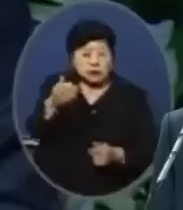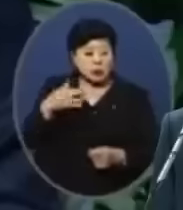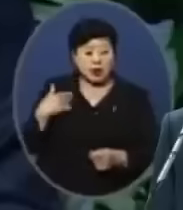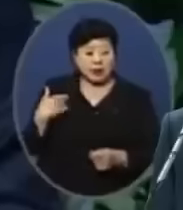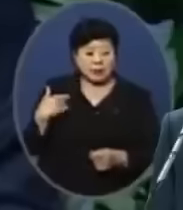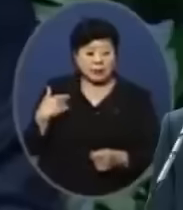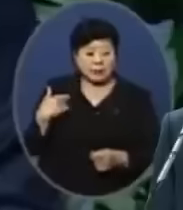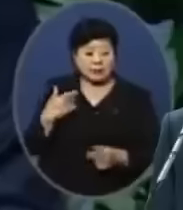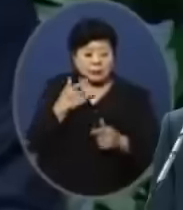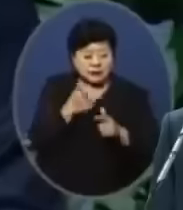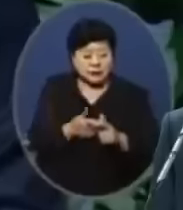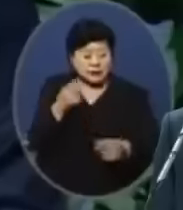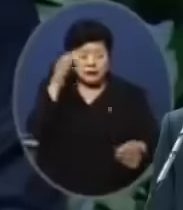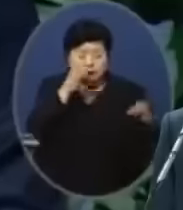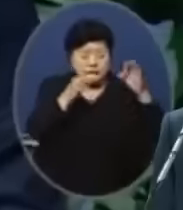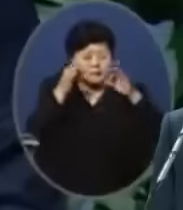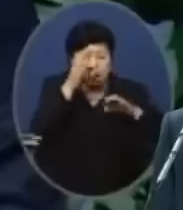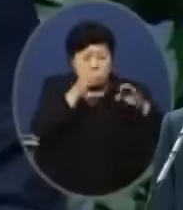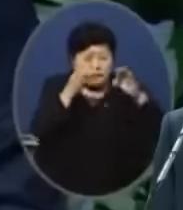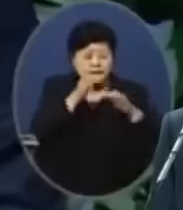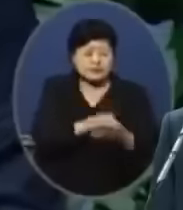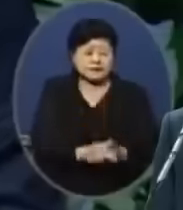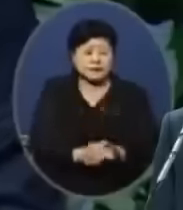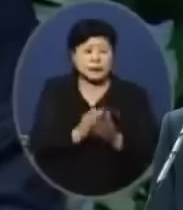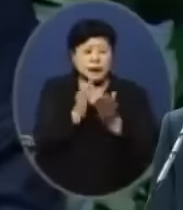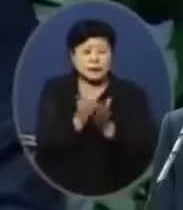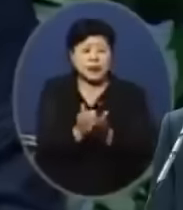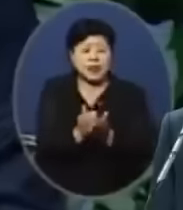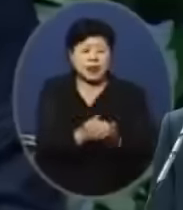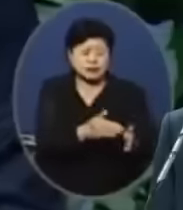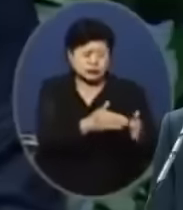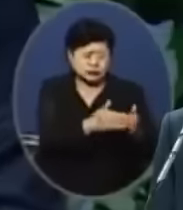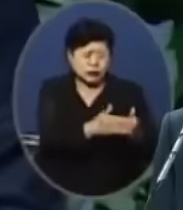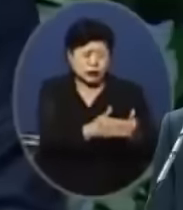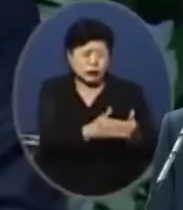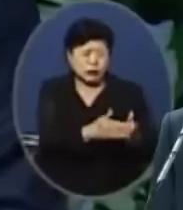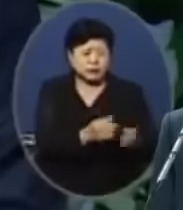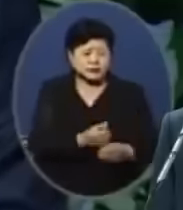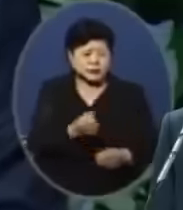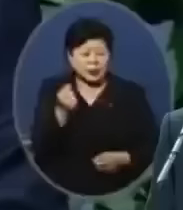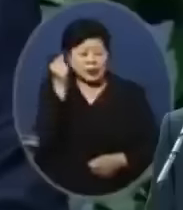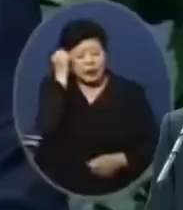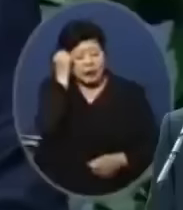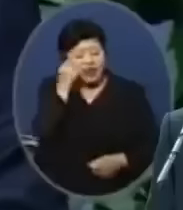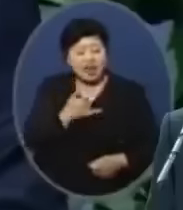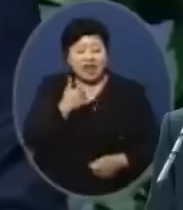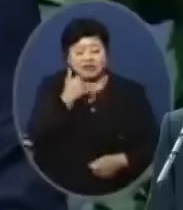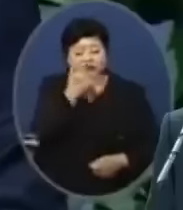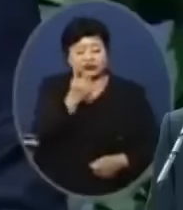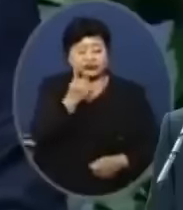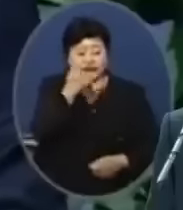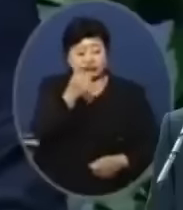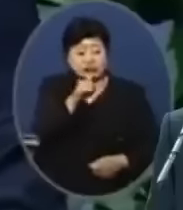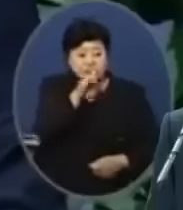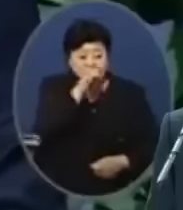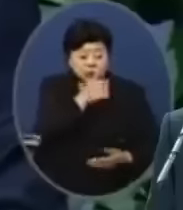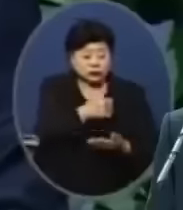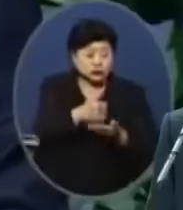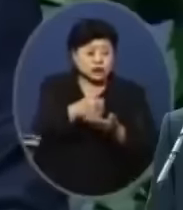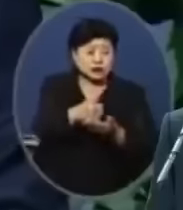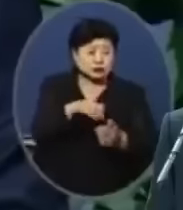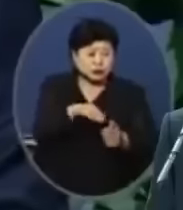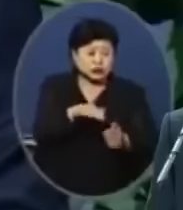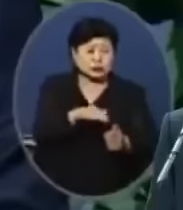모르겠어요. 예수님을 찾아보니까 배 한 구석에 베개를 베고 훌훌 주무십니다. 주님,